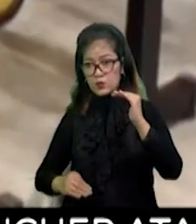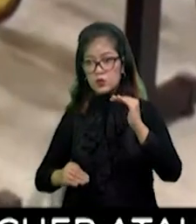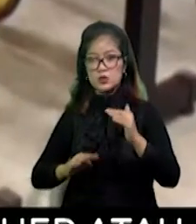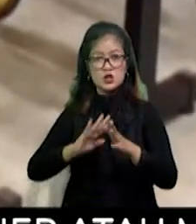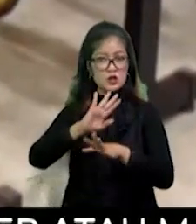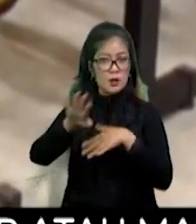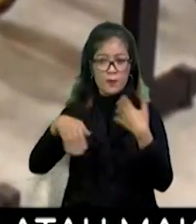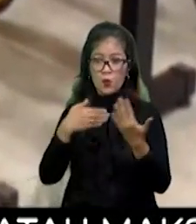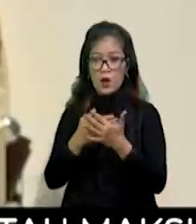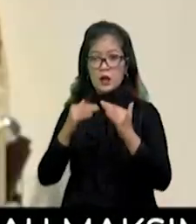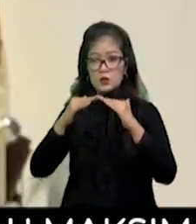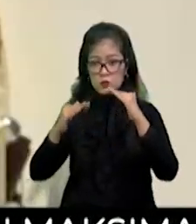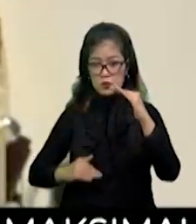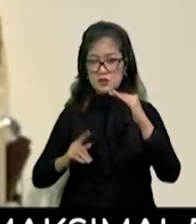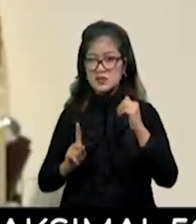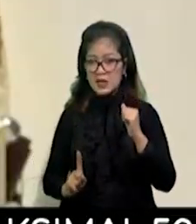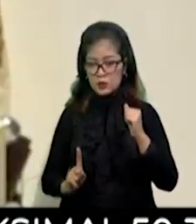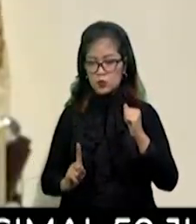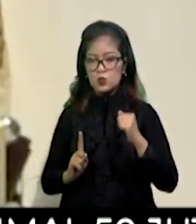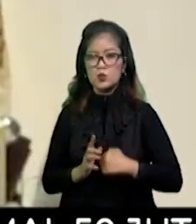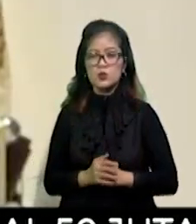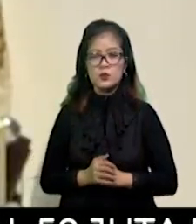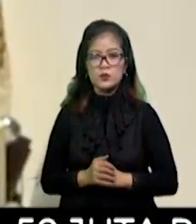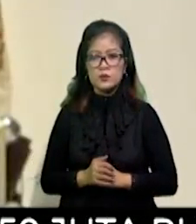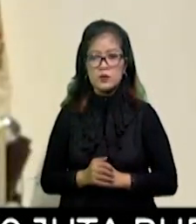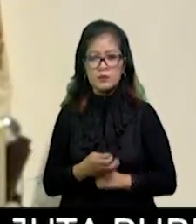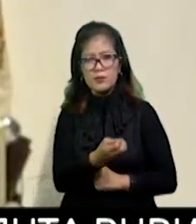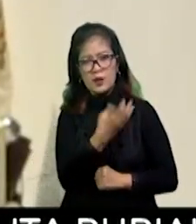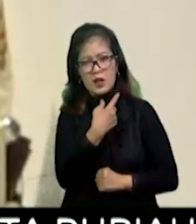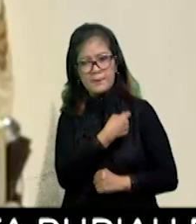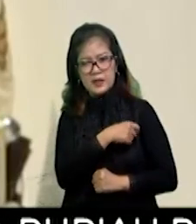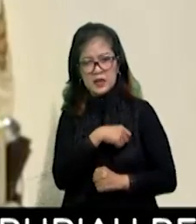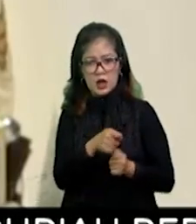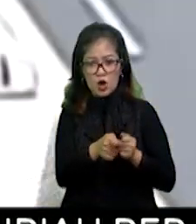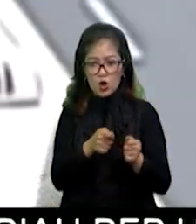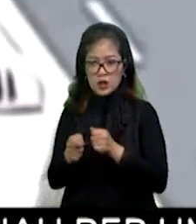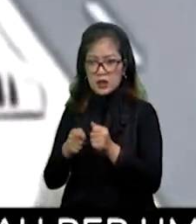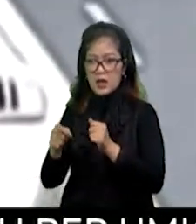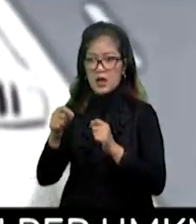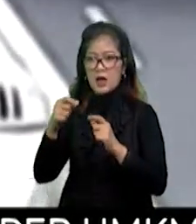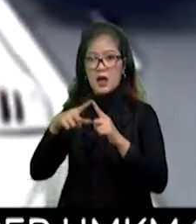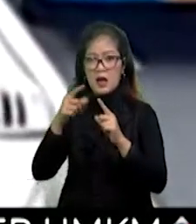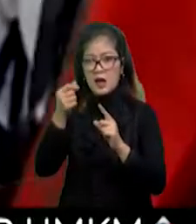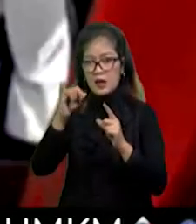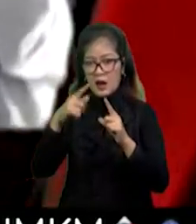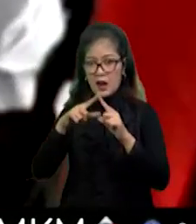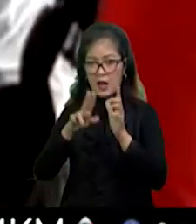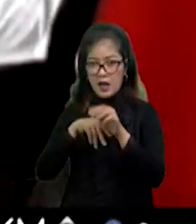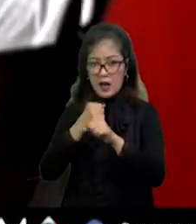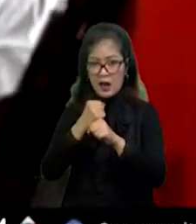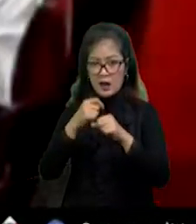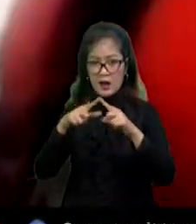berstatus level 1. Hal ini dikatakan Menteri Koordinator Bidang Perekonomian Erlangga Hartarto dalam keterangan pers yang dilakukan